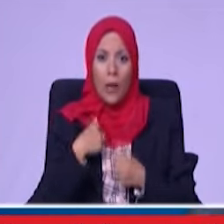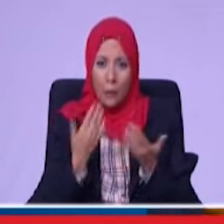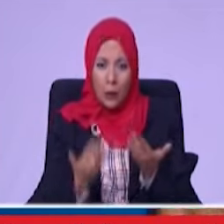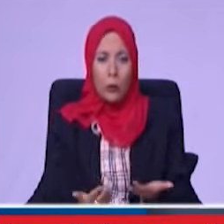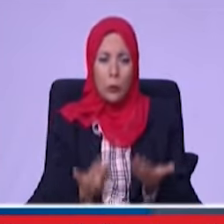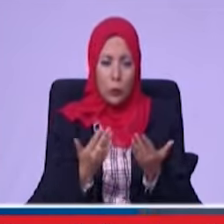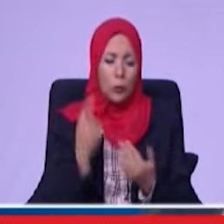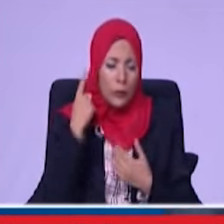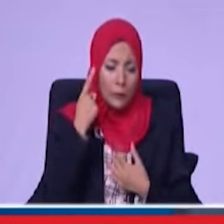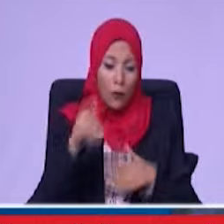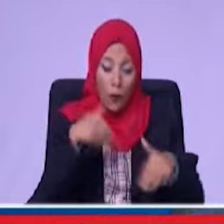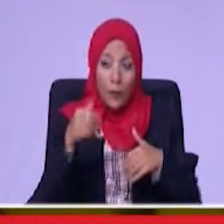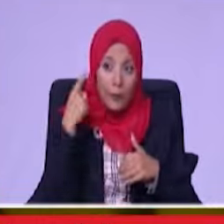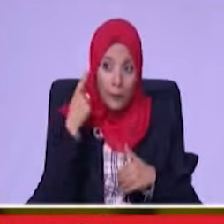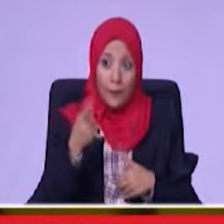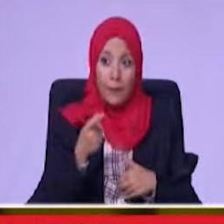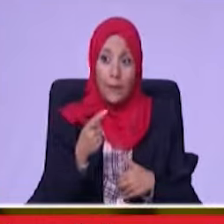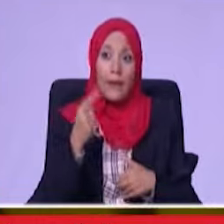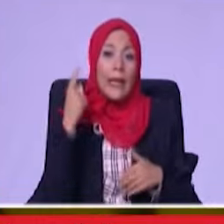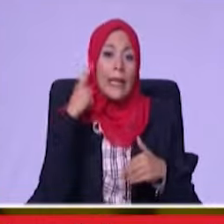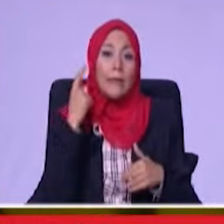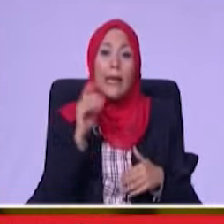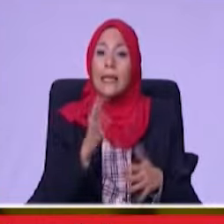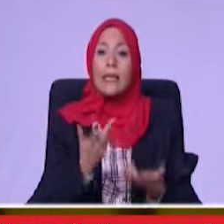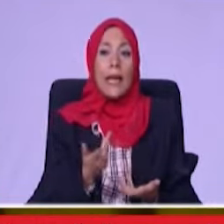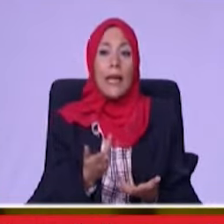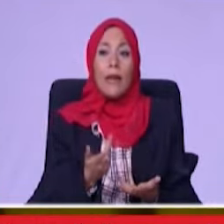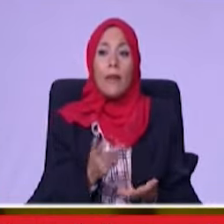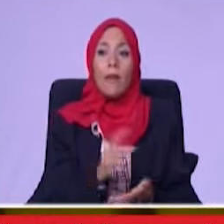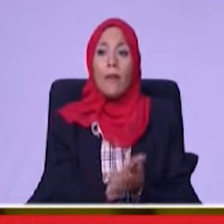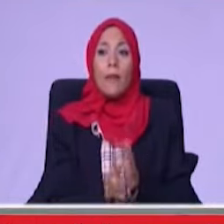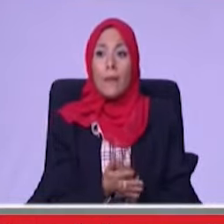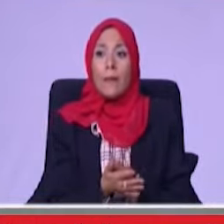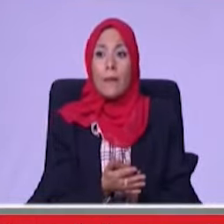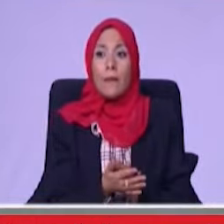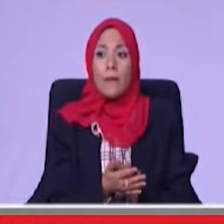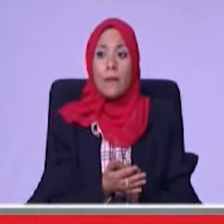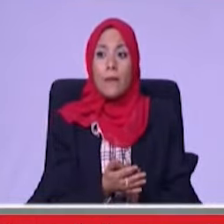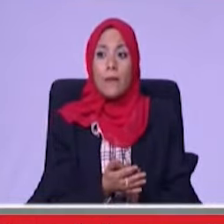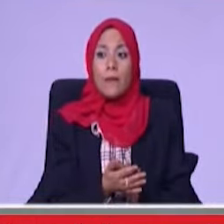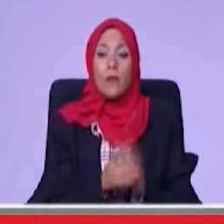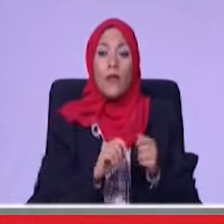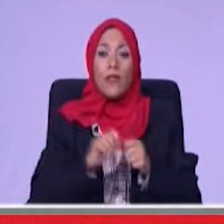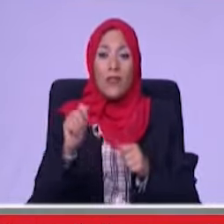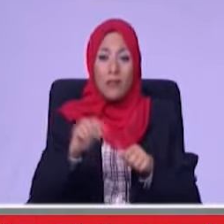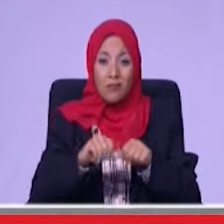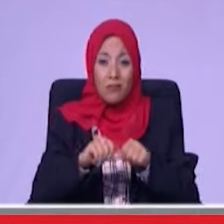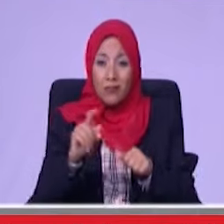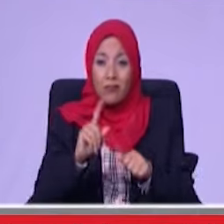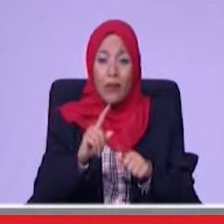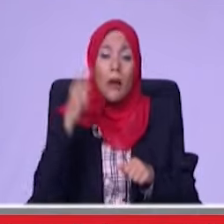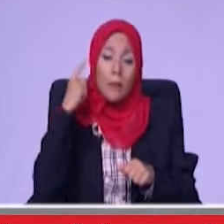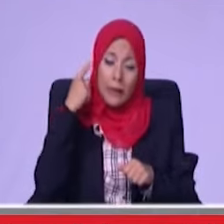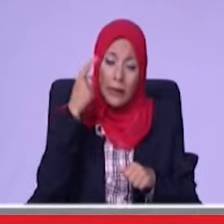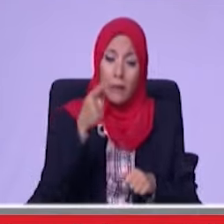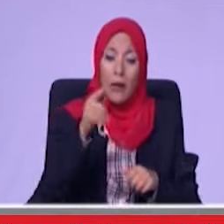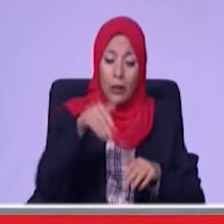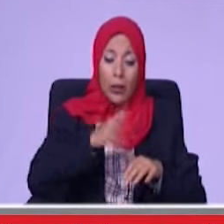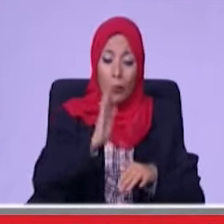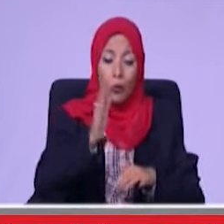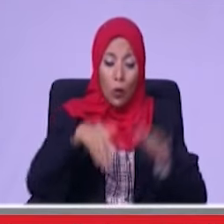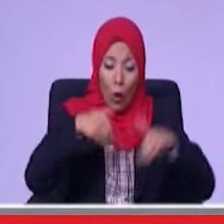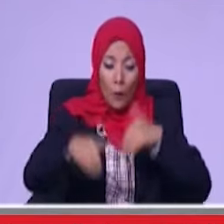ويسمعني وأنا هنا. يسمعك إزاي؟ ما احنا قلنا أنه في انفصال. خلاص، انفصال بين مين؟ بين الروح وبين القبر وبين الحياة